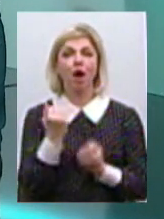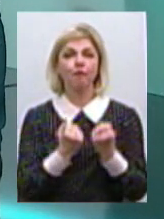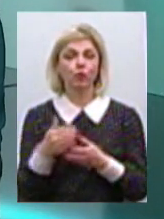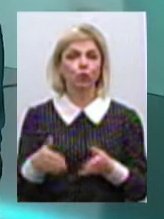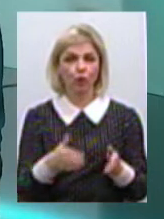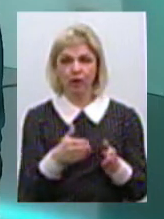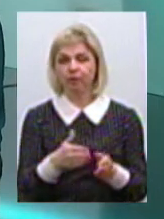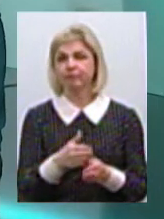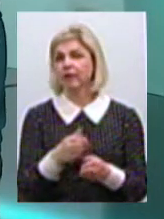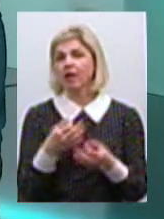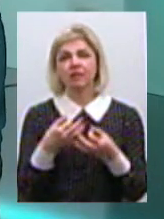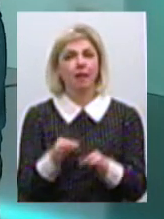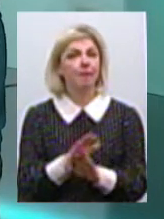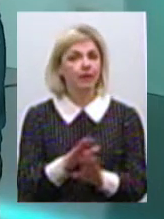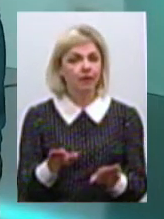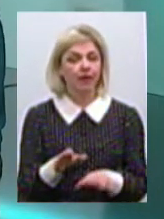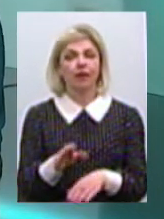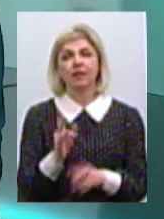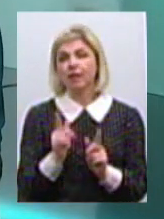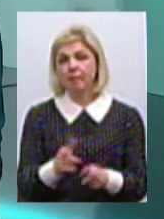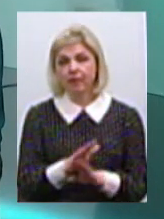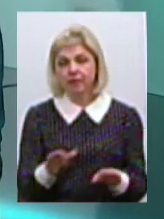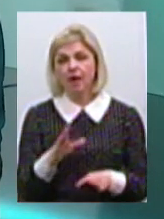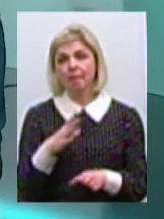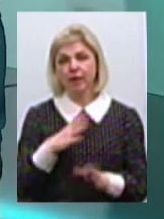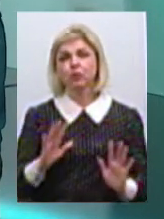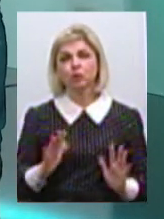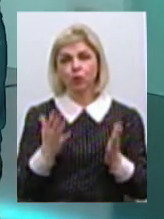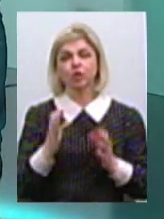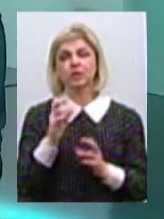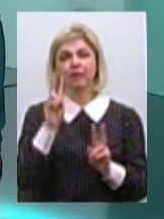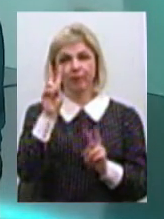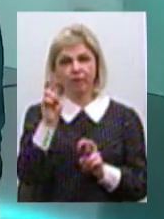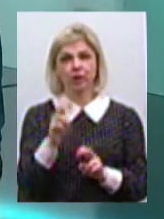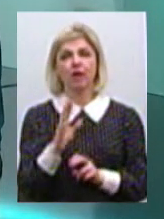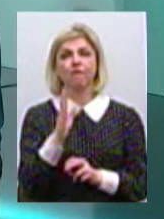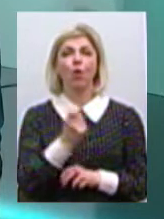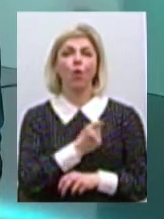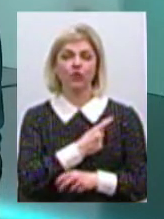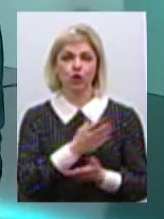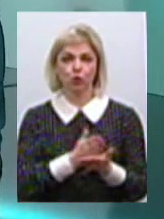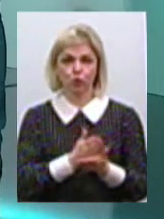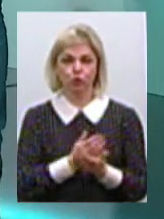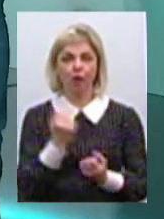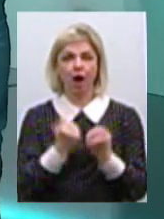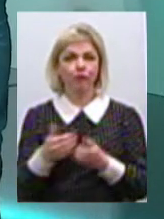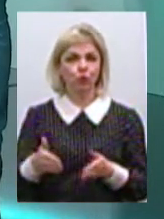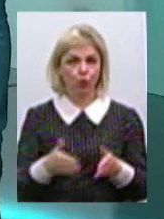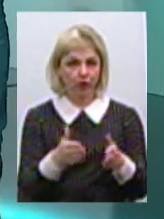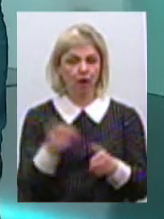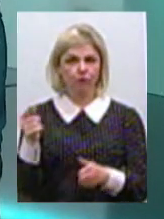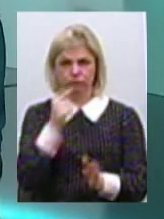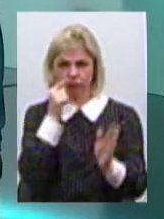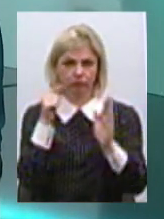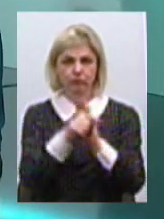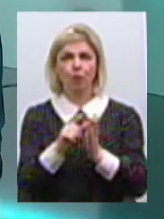піде. І знаю, що був інцидент з підрядником цим в Одеській службі автомобільних доріг. Вони вірвалися в